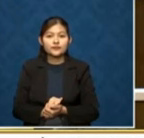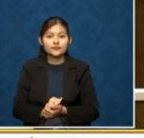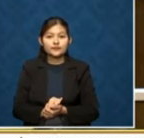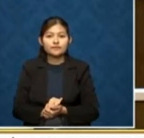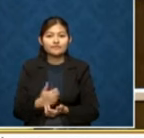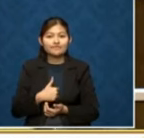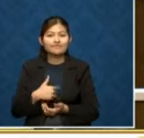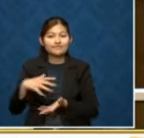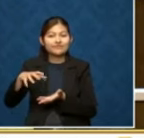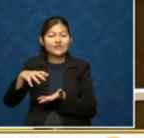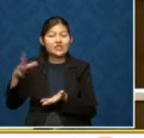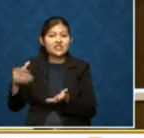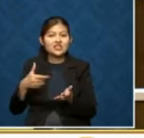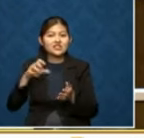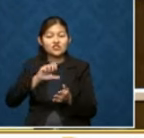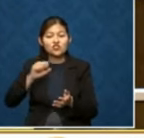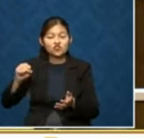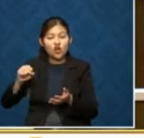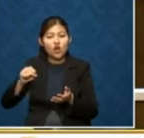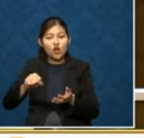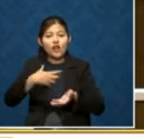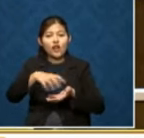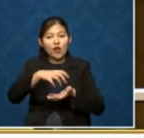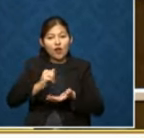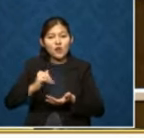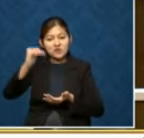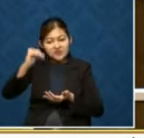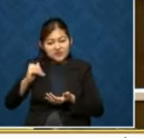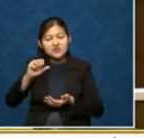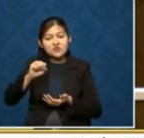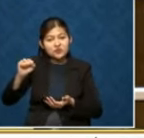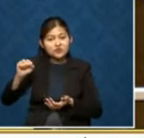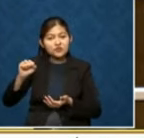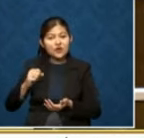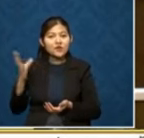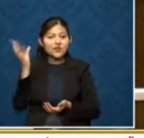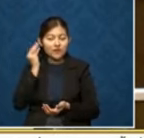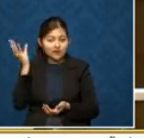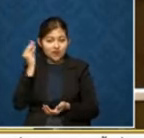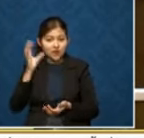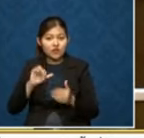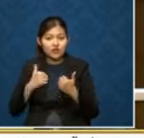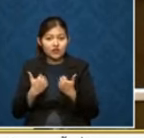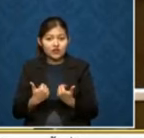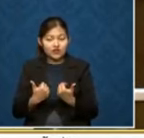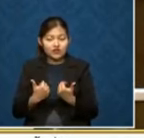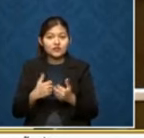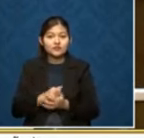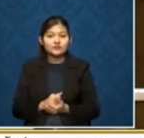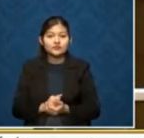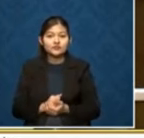ได้ฟังพี่ๆเพื่อนๆสมาชิกสภาผู้แทนราษฎรณที่แห่